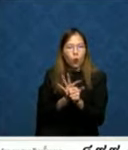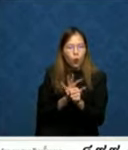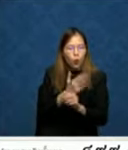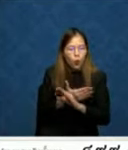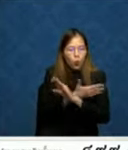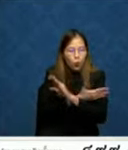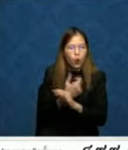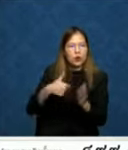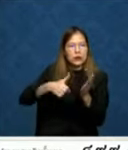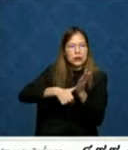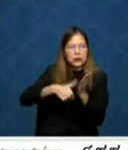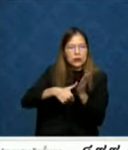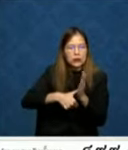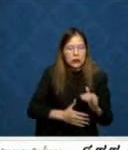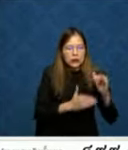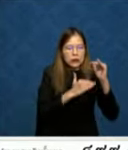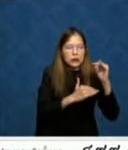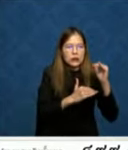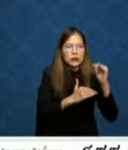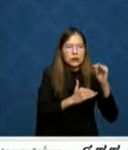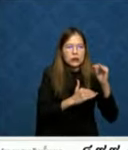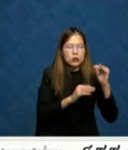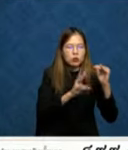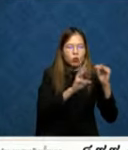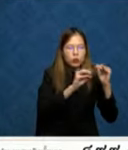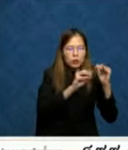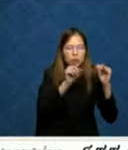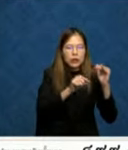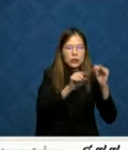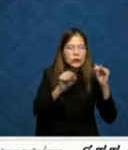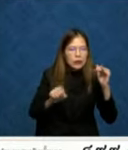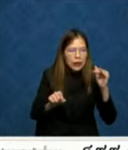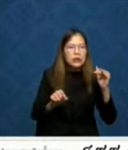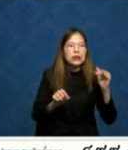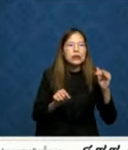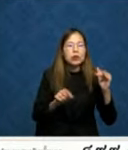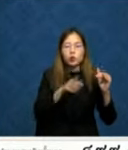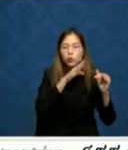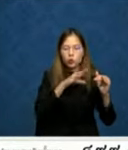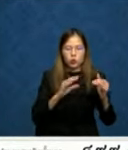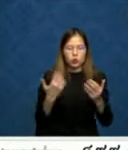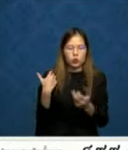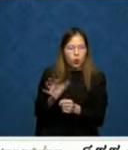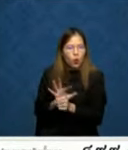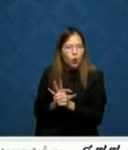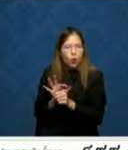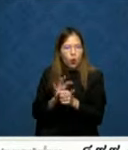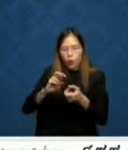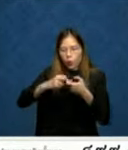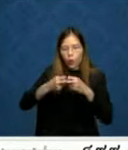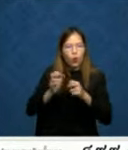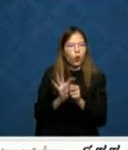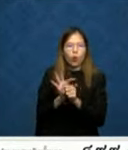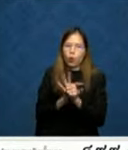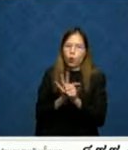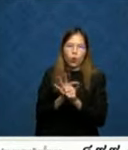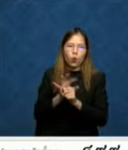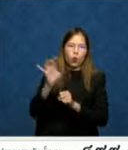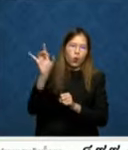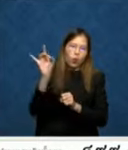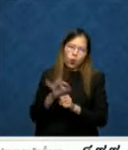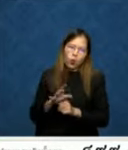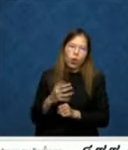าธารณะเราตั้งไว้ที่ไม่เกิน 60% แต่หลังจากที่เราเกิดวิกฤตโควิดซึ่งเป็นมหันตภัยต่อมนุษ